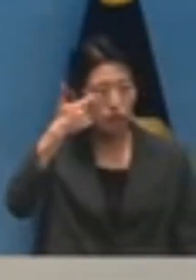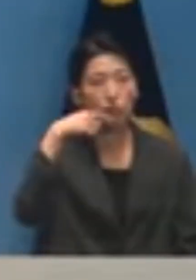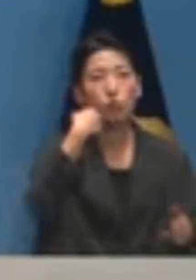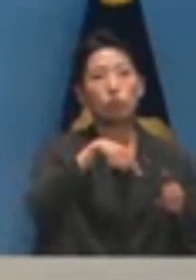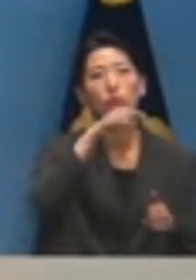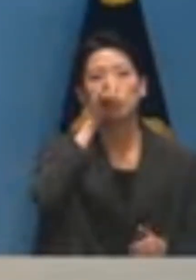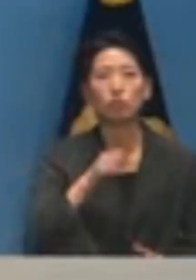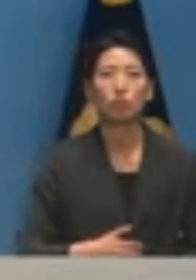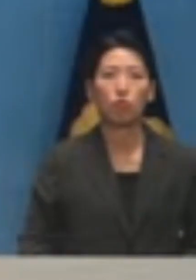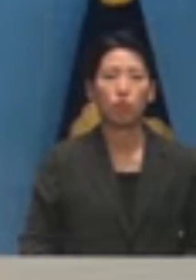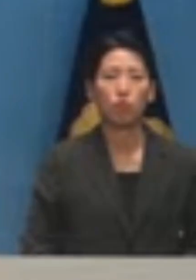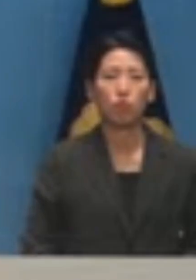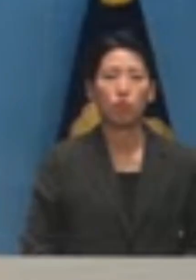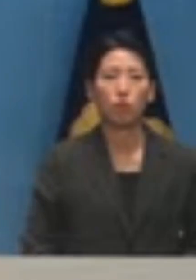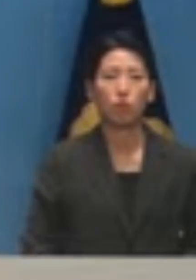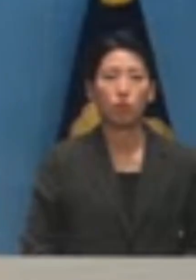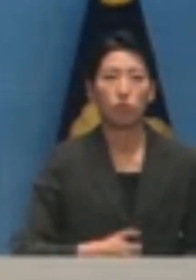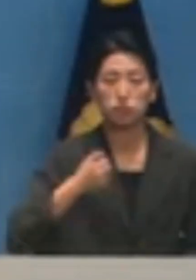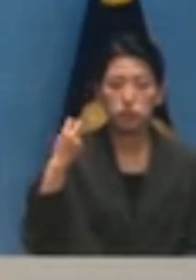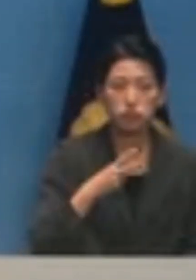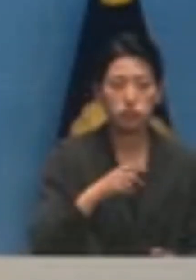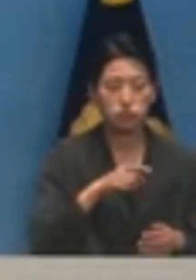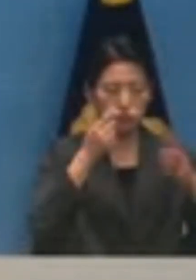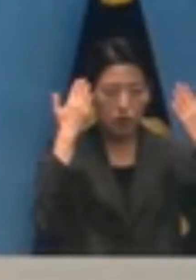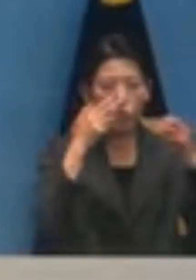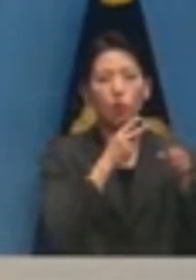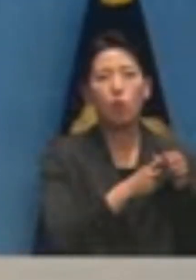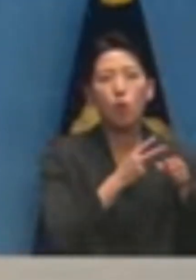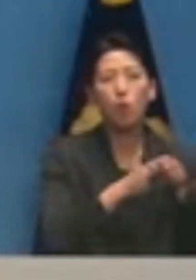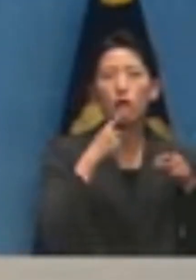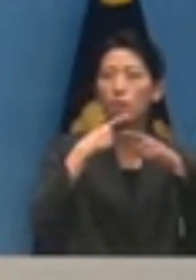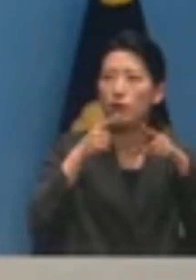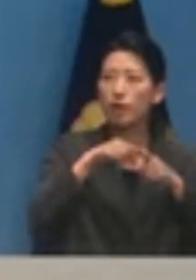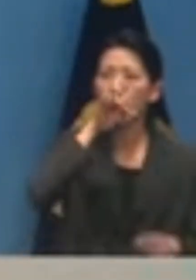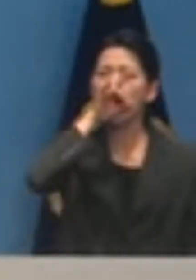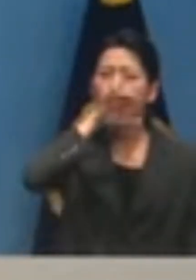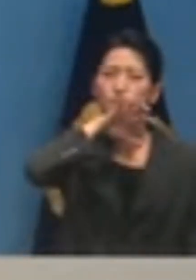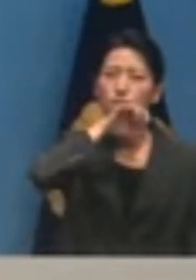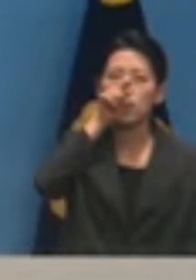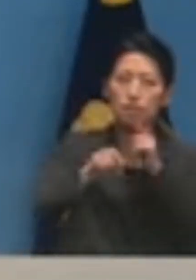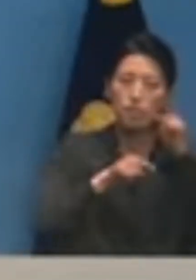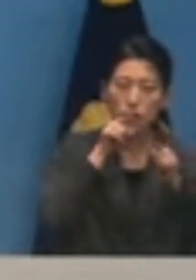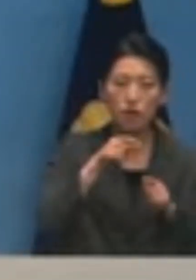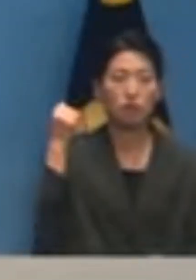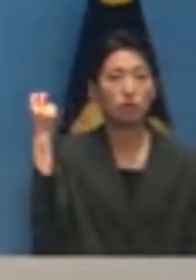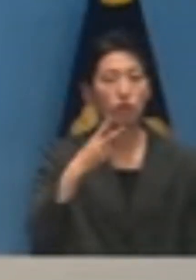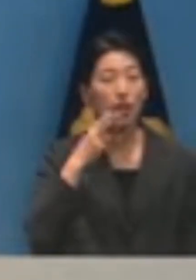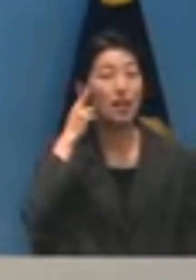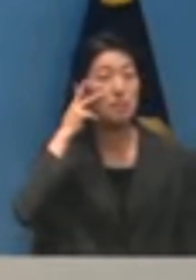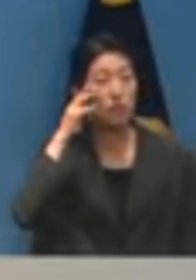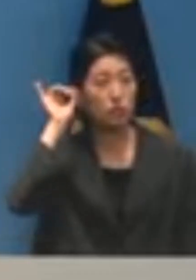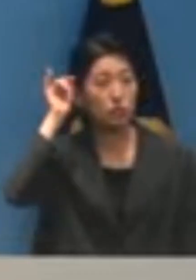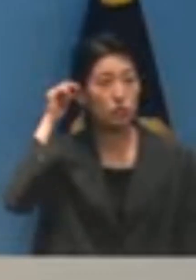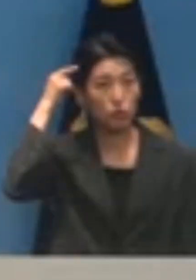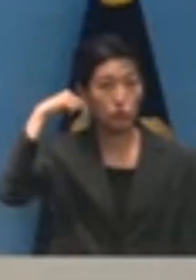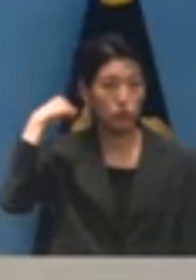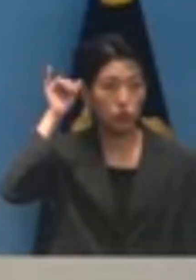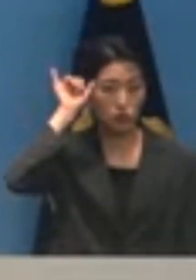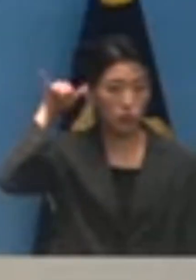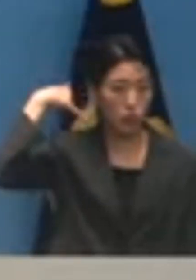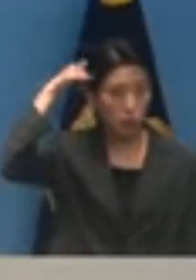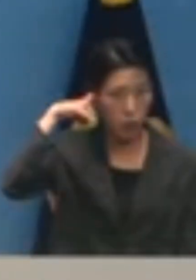2006년에는 교원평가에 대한 집단 영과투쟁과 2008년 광우병 파동에도 앞장서는 등 교사가 아닌